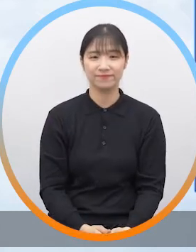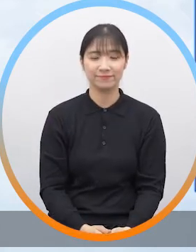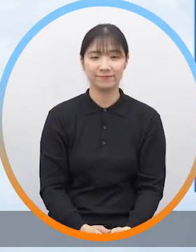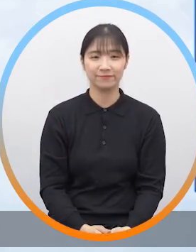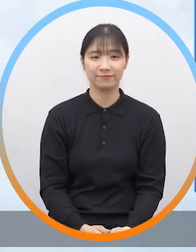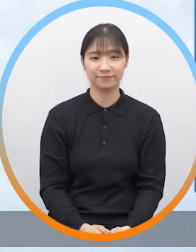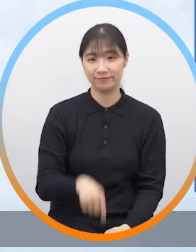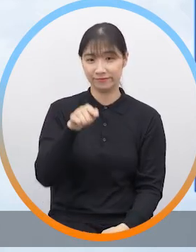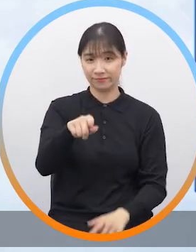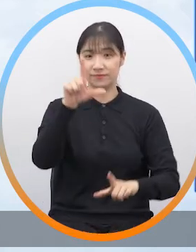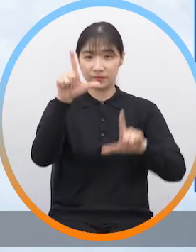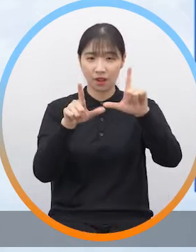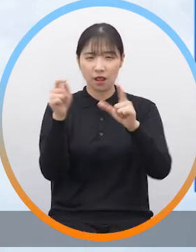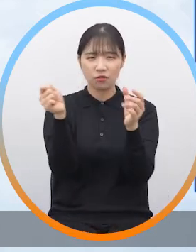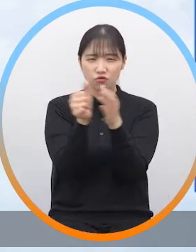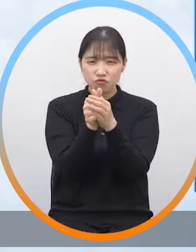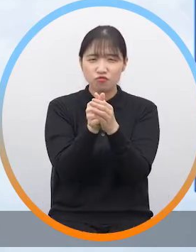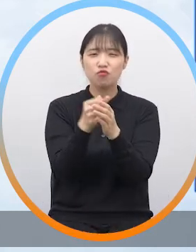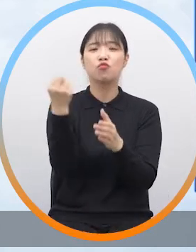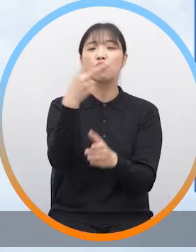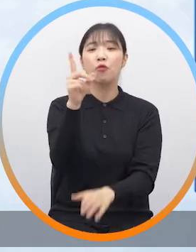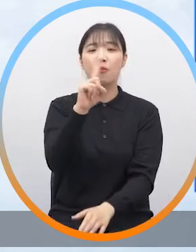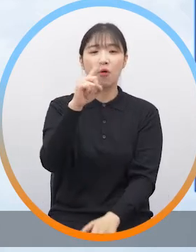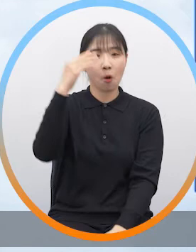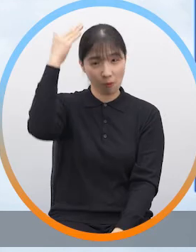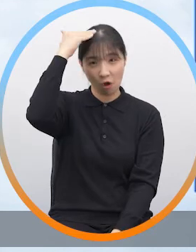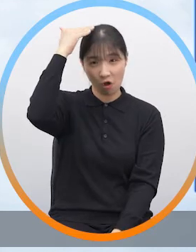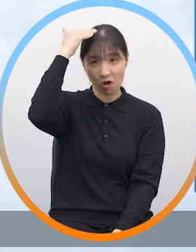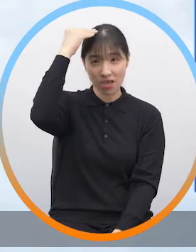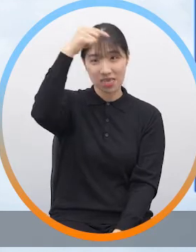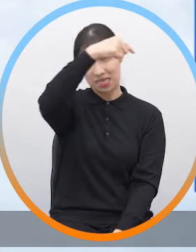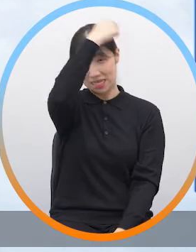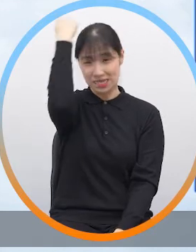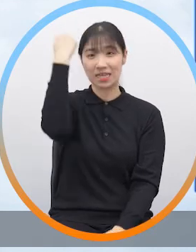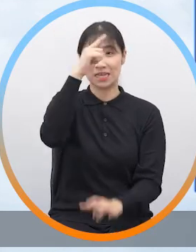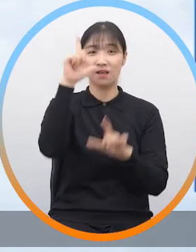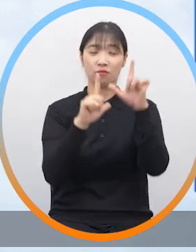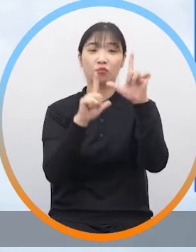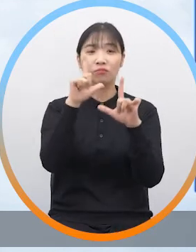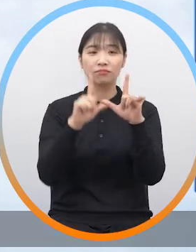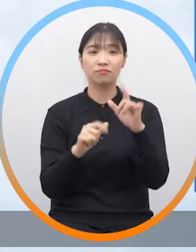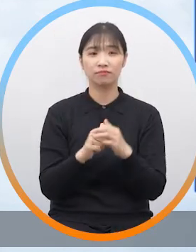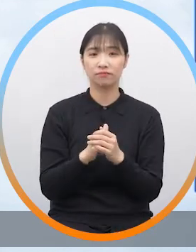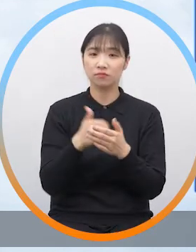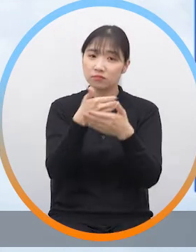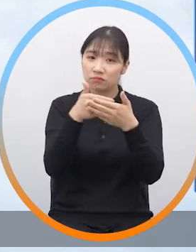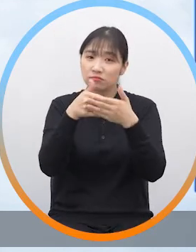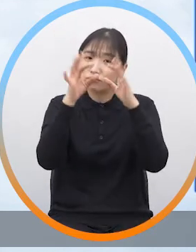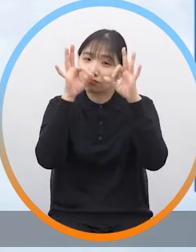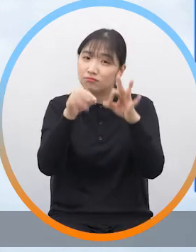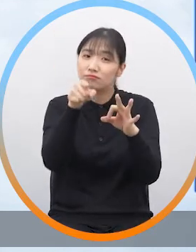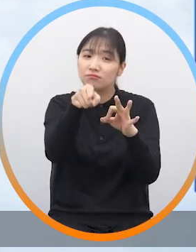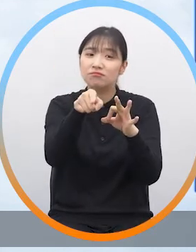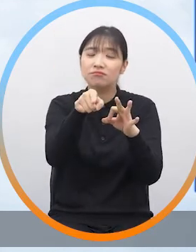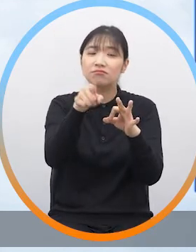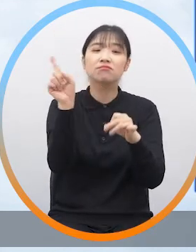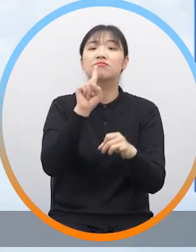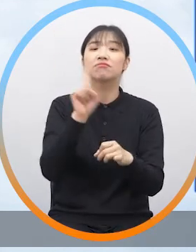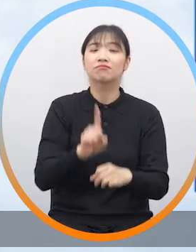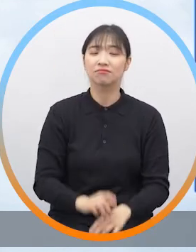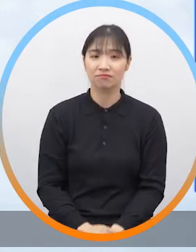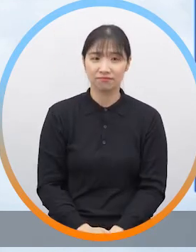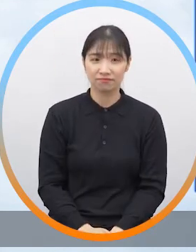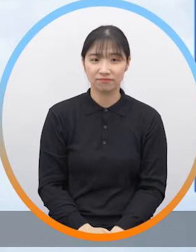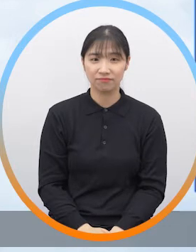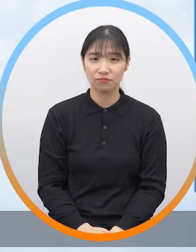자, 이 상에서 아주 특이한 부분은 이 머리 윗부분에 있는 이 부분이죠. 그림에서 보면 이렇게 윗부분이 있습니다.